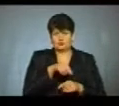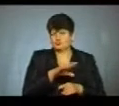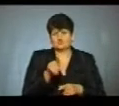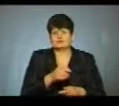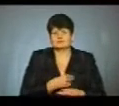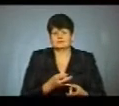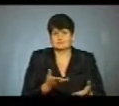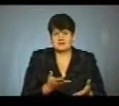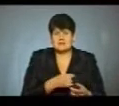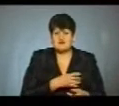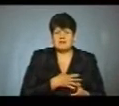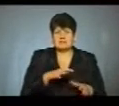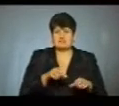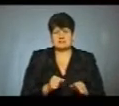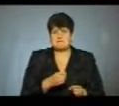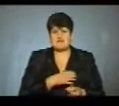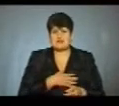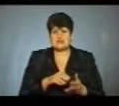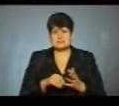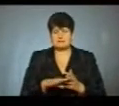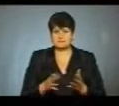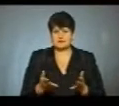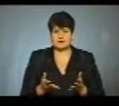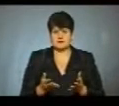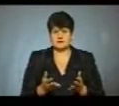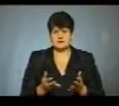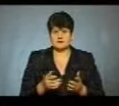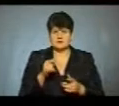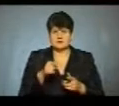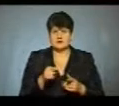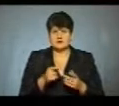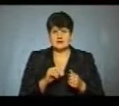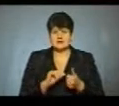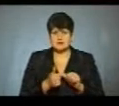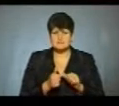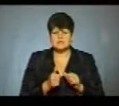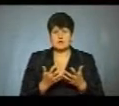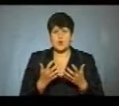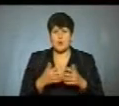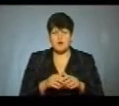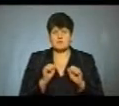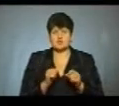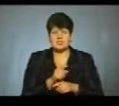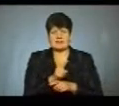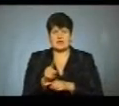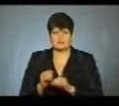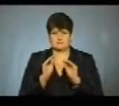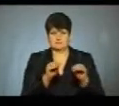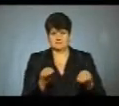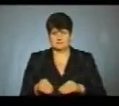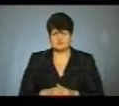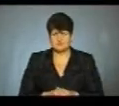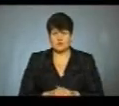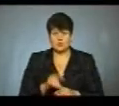Це приватна власність, це приватна земля. Мені за міськомбайнів танки можна розміщати. що завгодно. Наша держава проконтролює. Ну, якщо в це